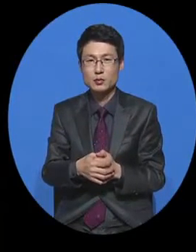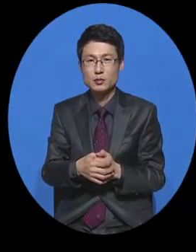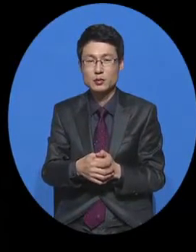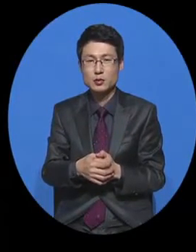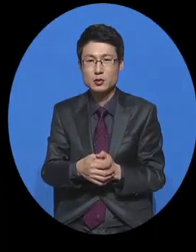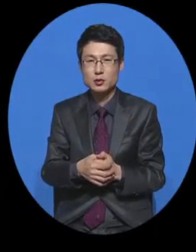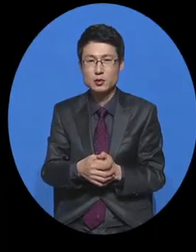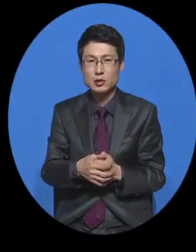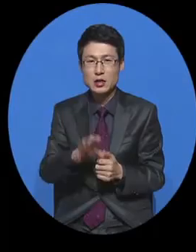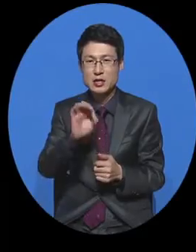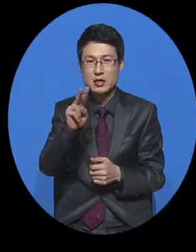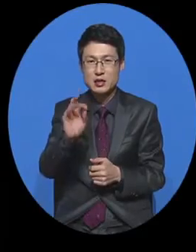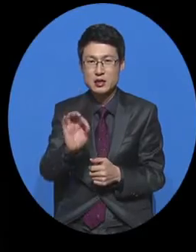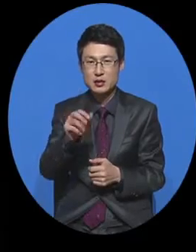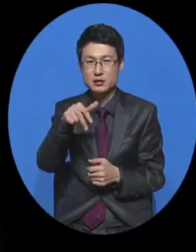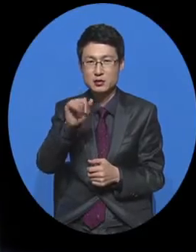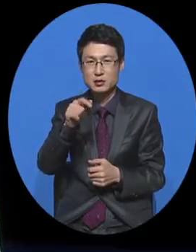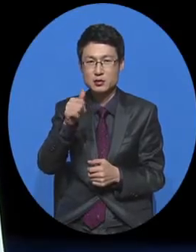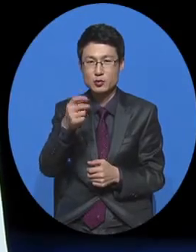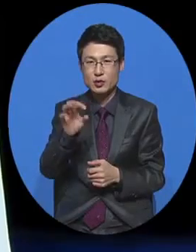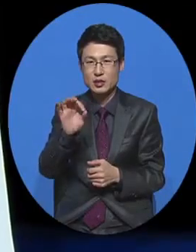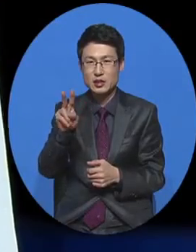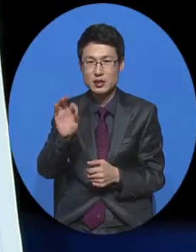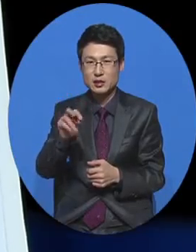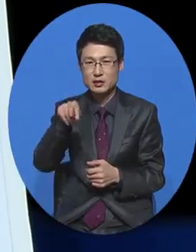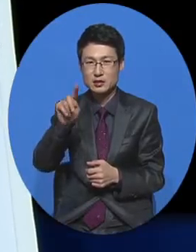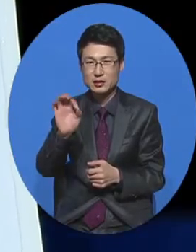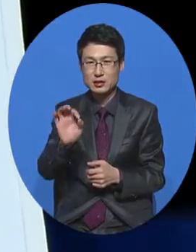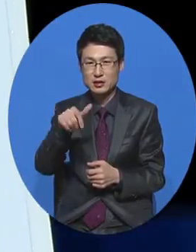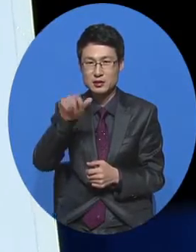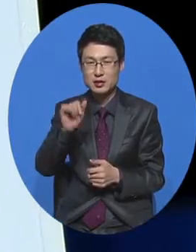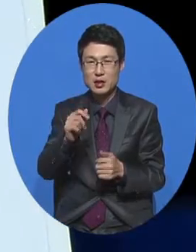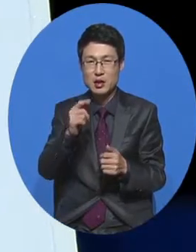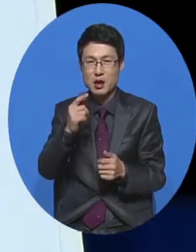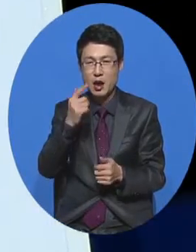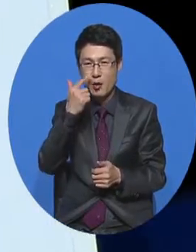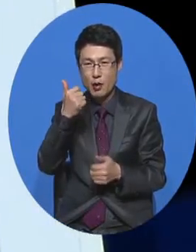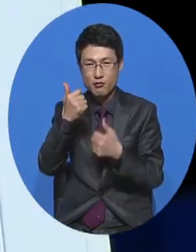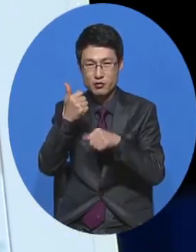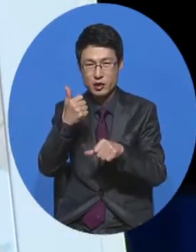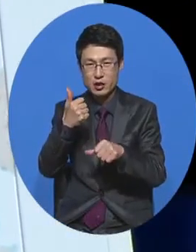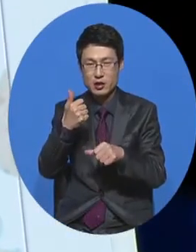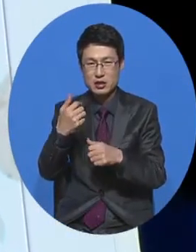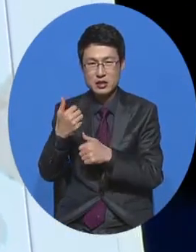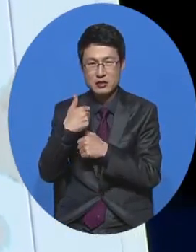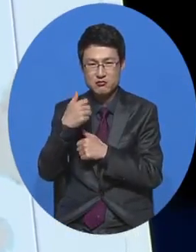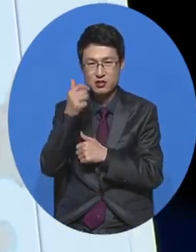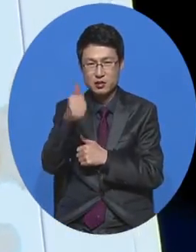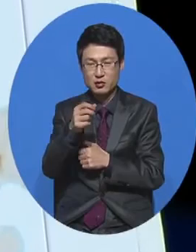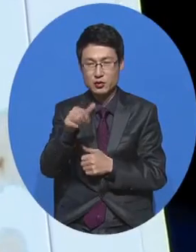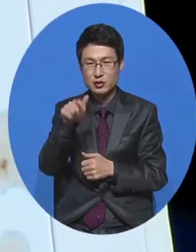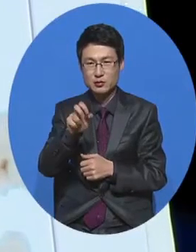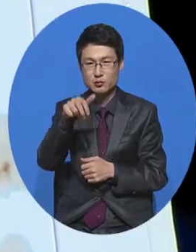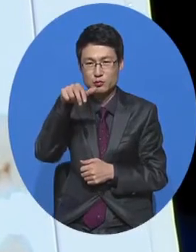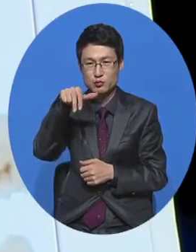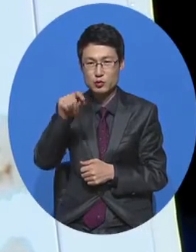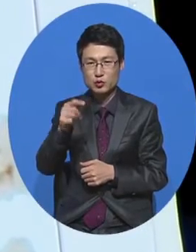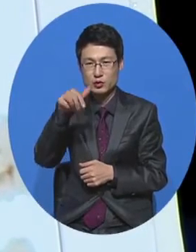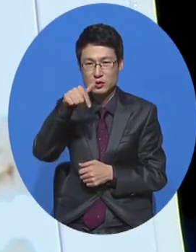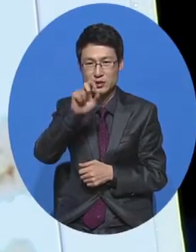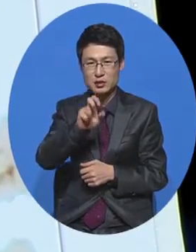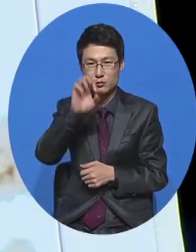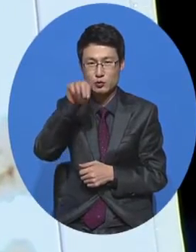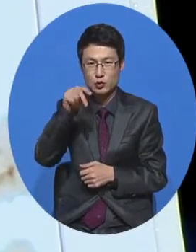강북지역의 양진영 양상 기후 병장이 부자의 병장이 있고요 그 다음에 김준 김 율 1 형제의